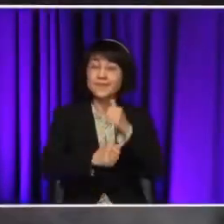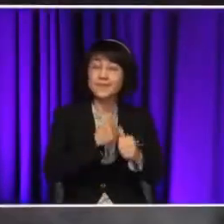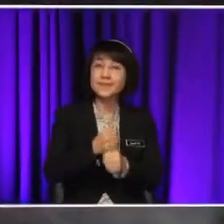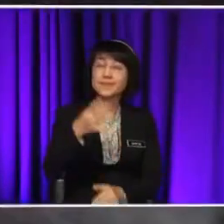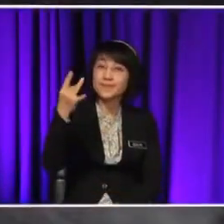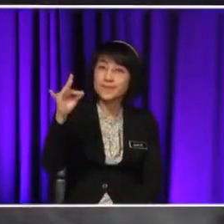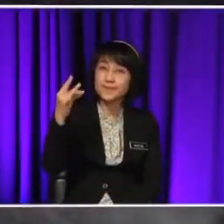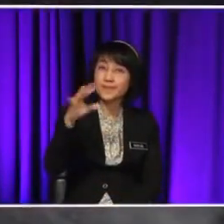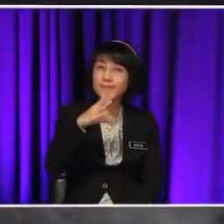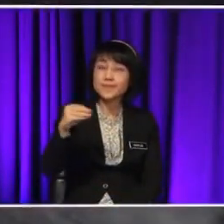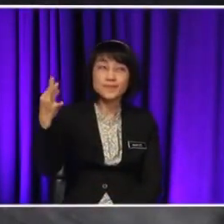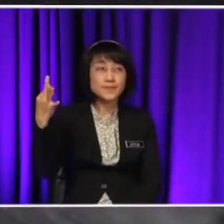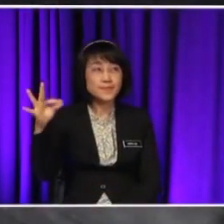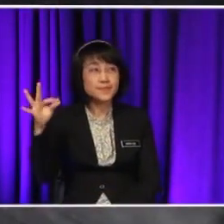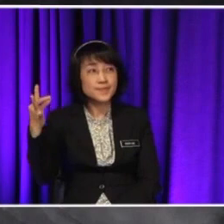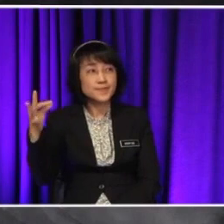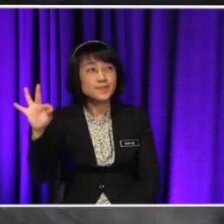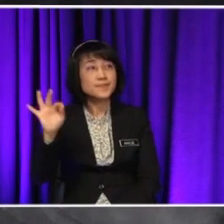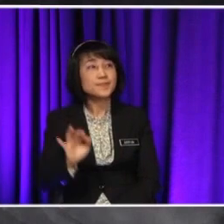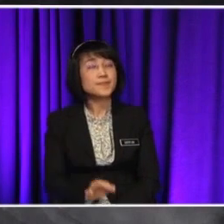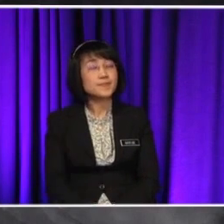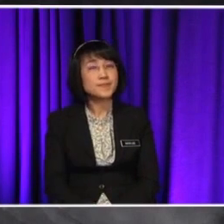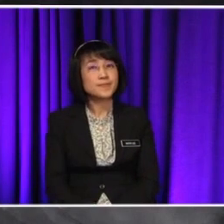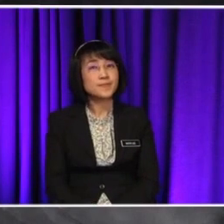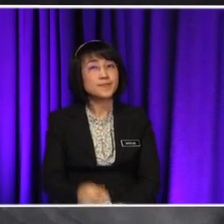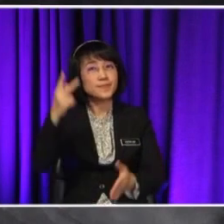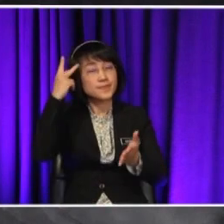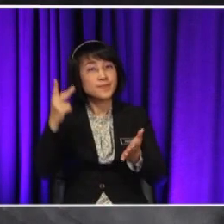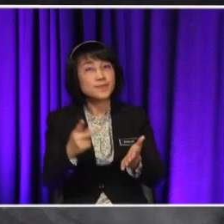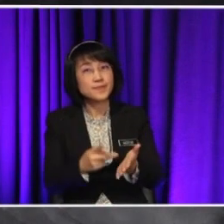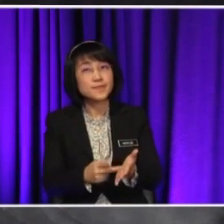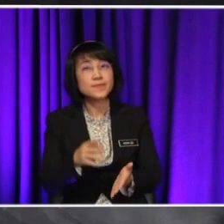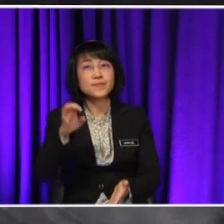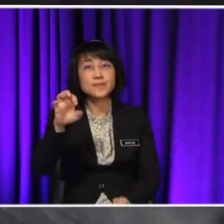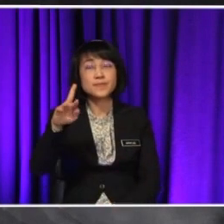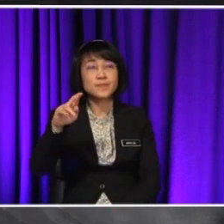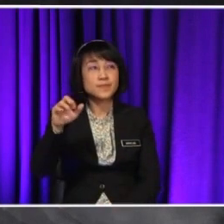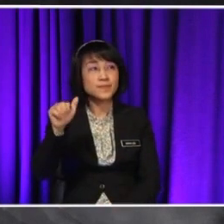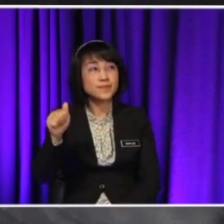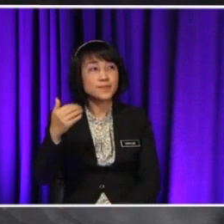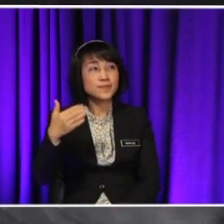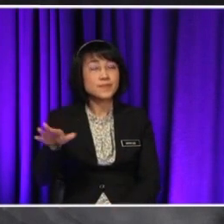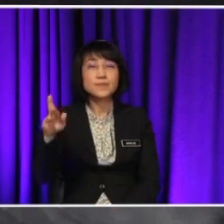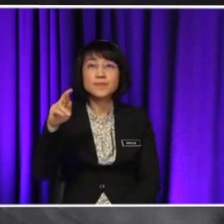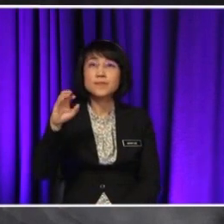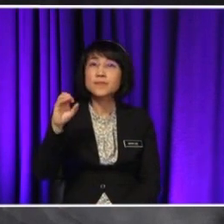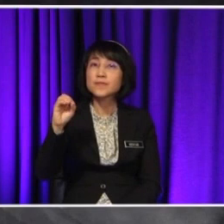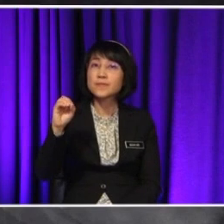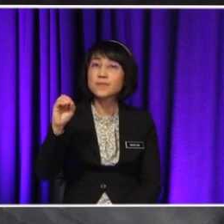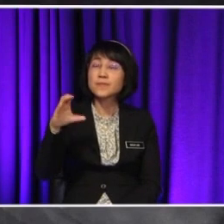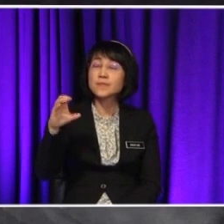abad ke-19 kita boleh nampak di sini dikenali sebagai era Rococo dan Neoklasisma.